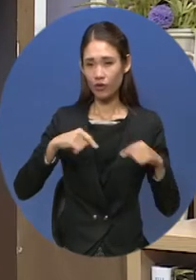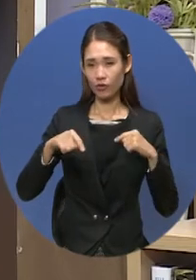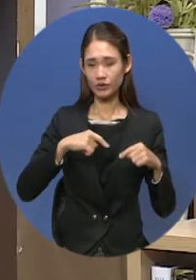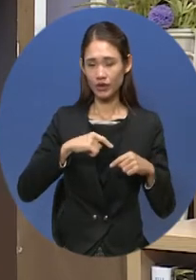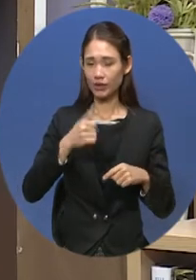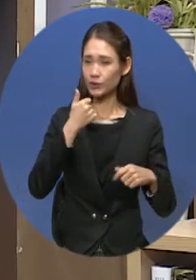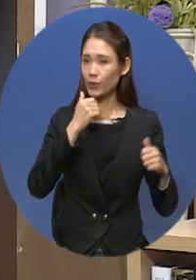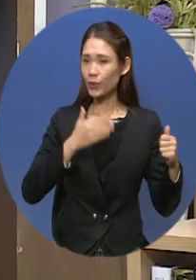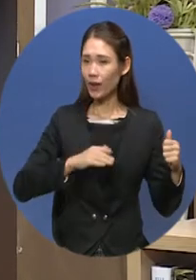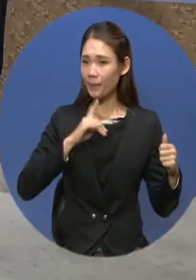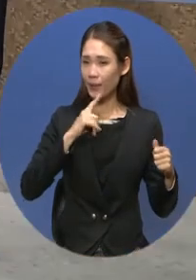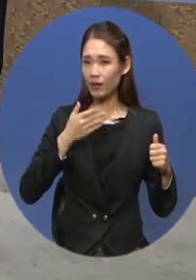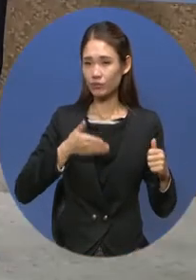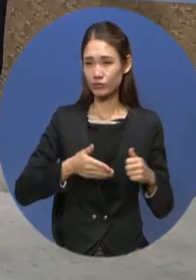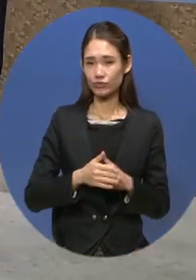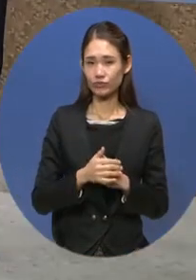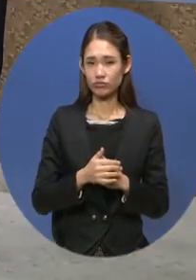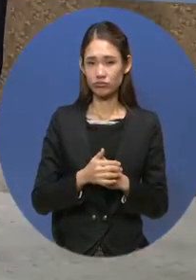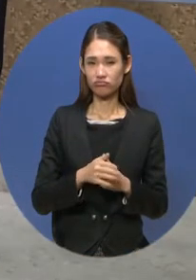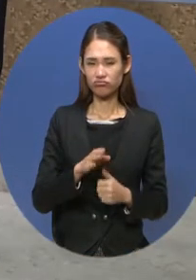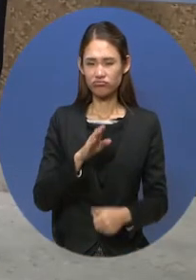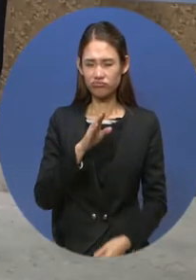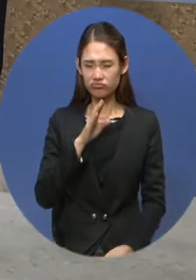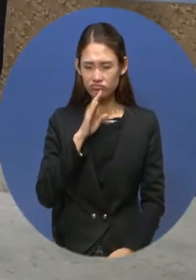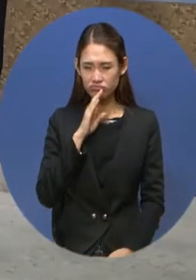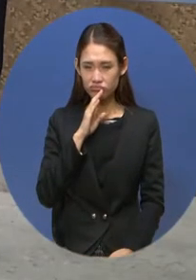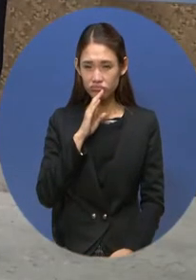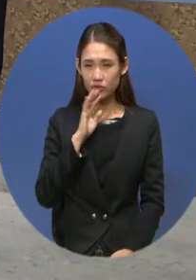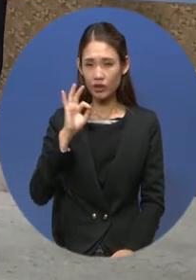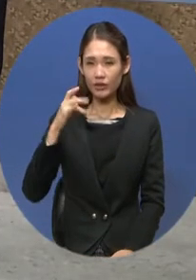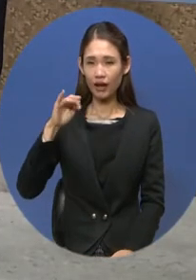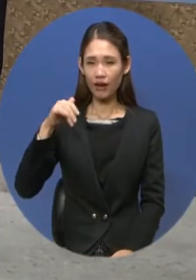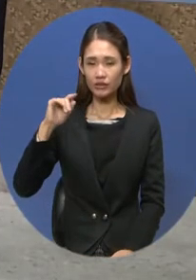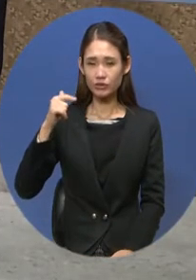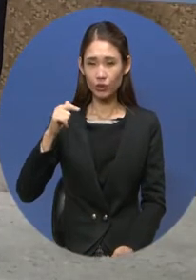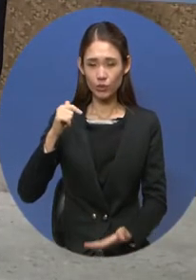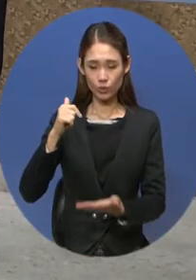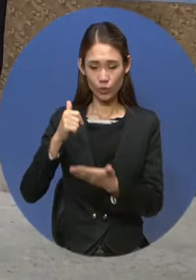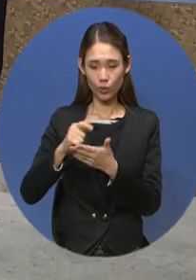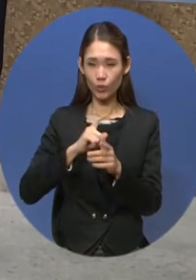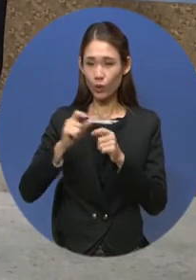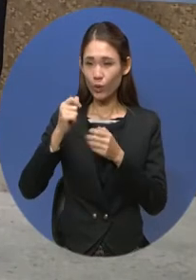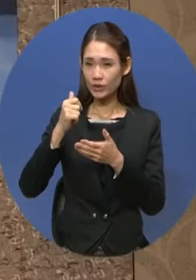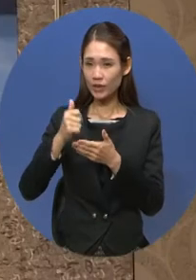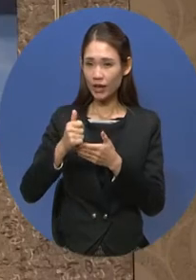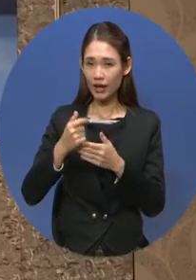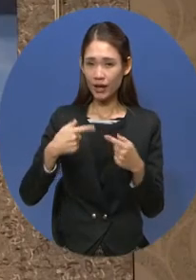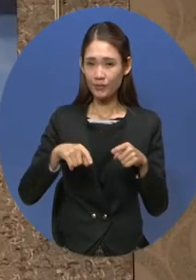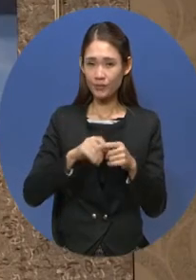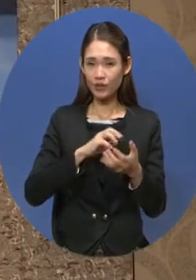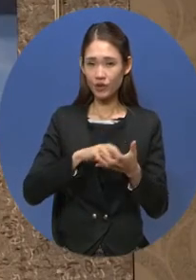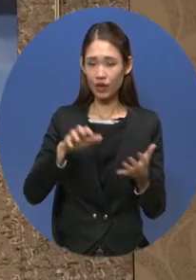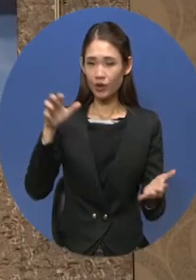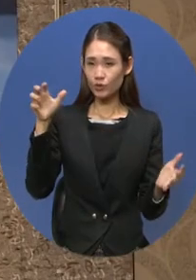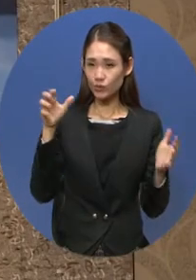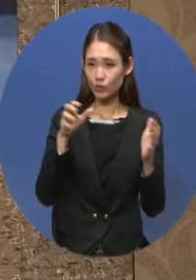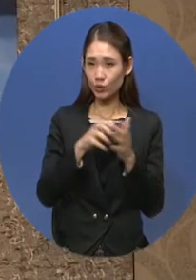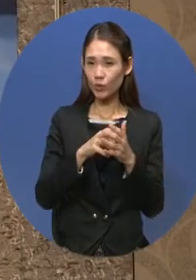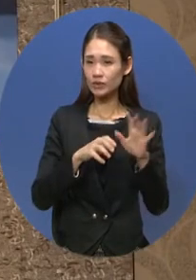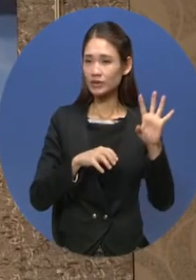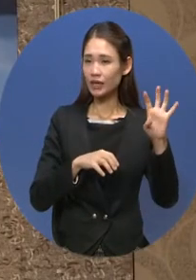소개 말씀 네. 부탁드립니다. 충남에서는 정말 우리 양승조 도지사님과 함께 충남도의회 42명의 도의원들이 네.